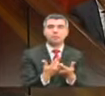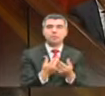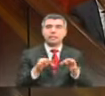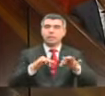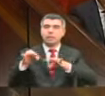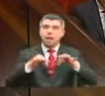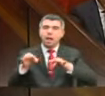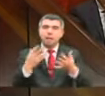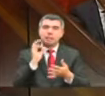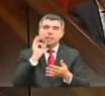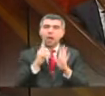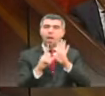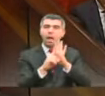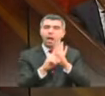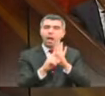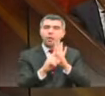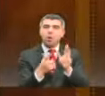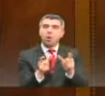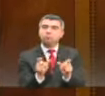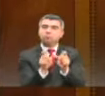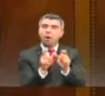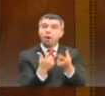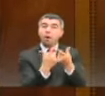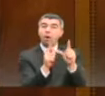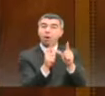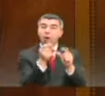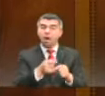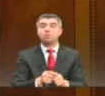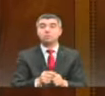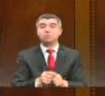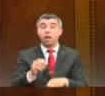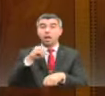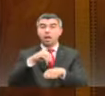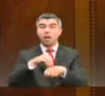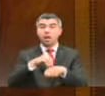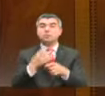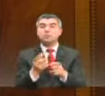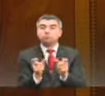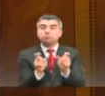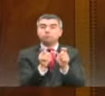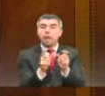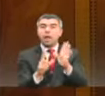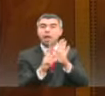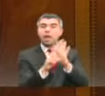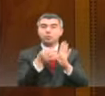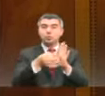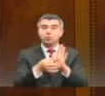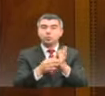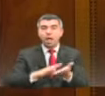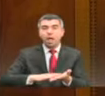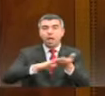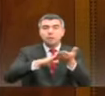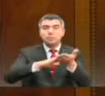والإجراءات الجنائية وحماية الحريات، وثانيا تعزيز الحماية القانونية